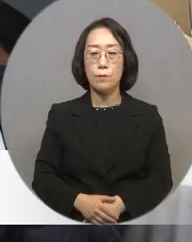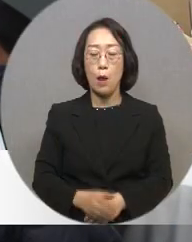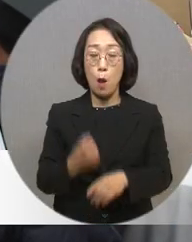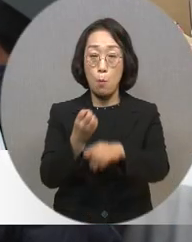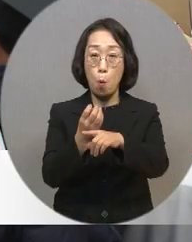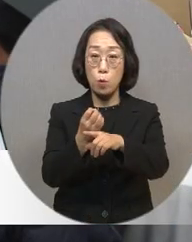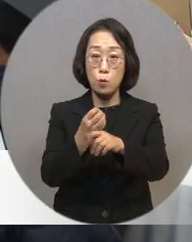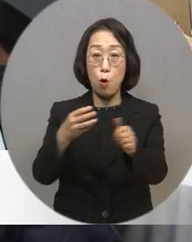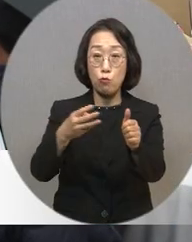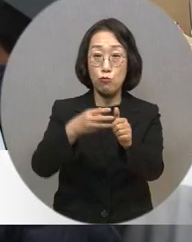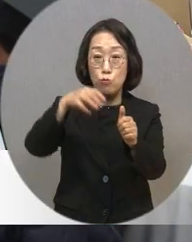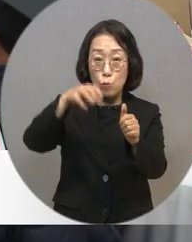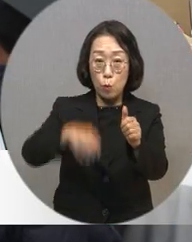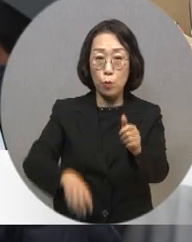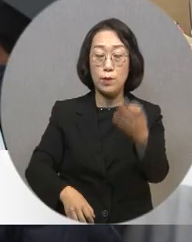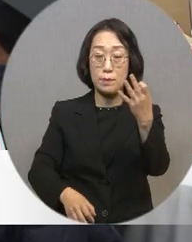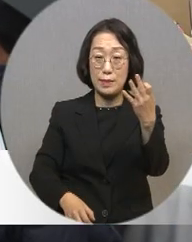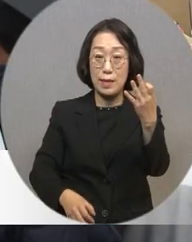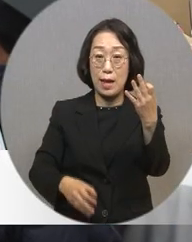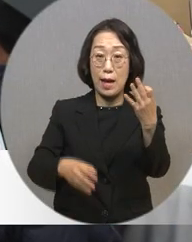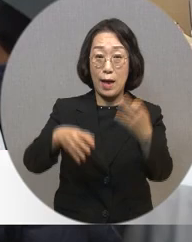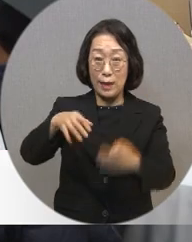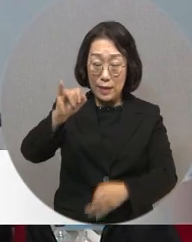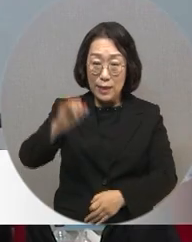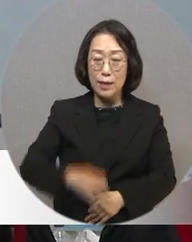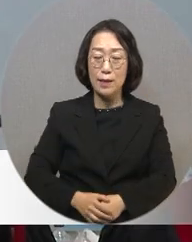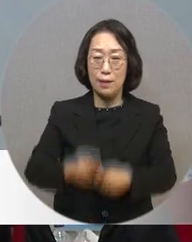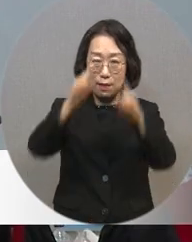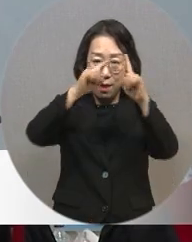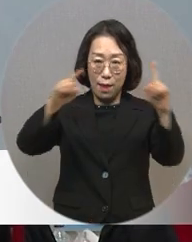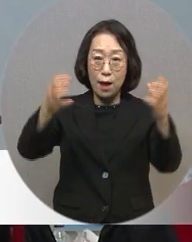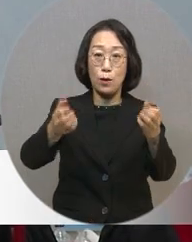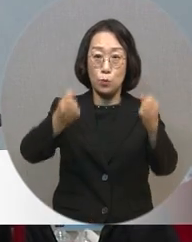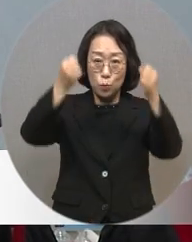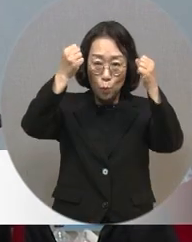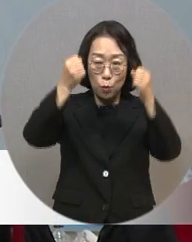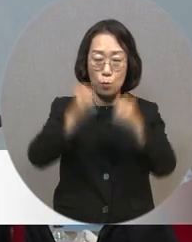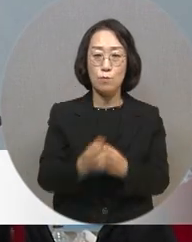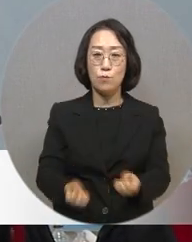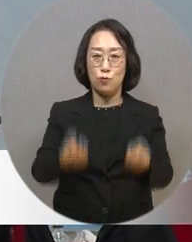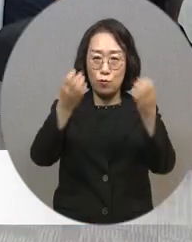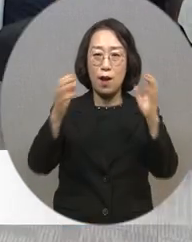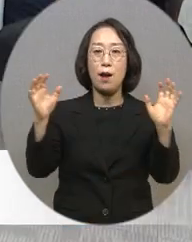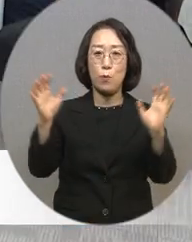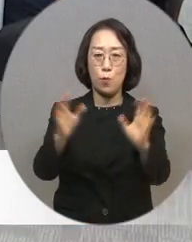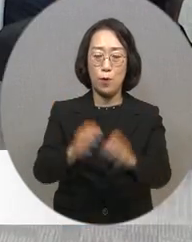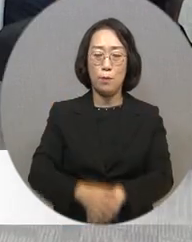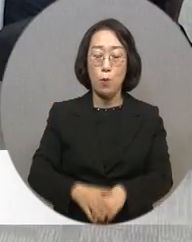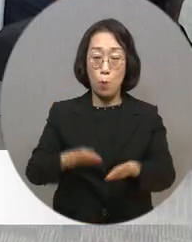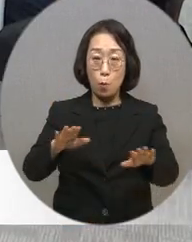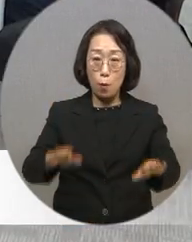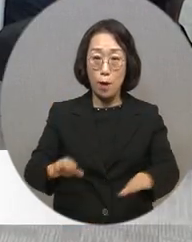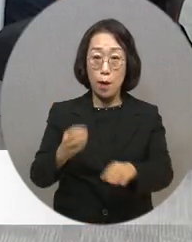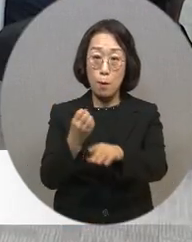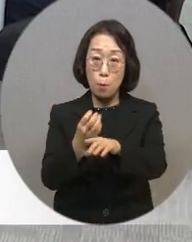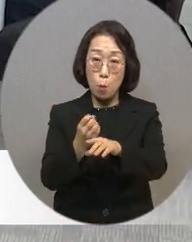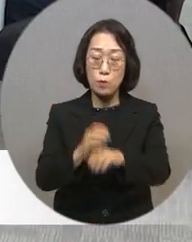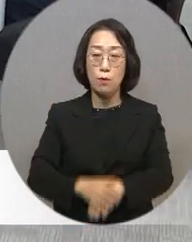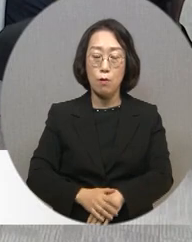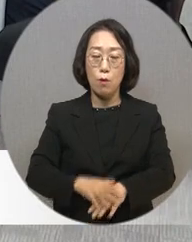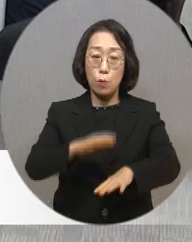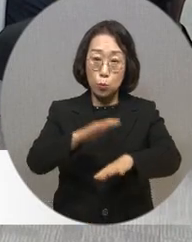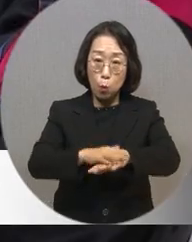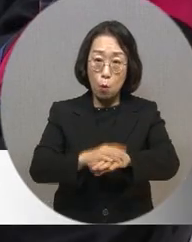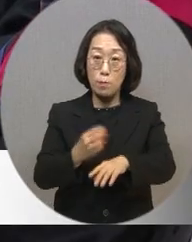보성군이 제14기 보성생명농업대학 졸업식을 개최했습니다. 올해